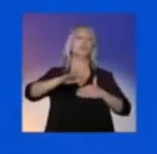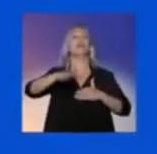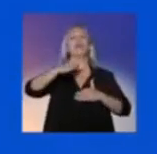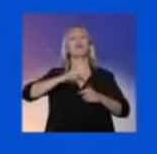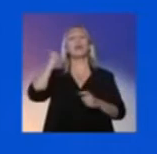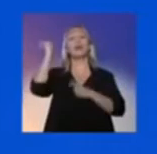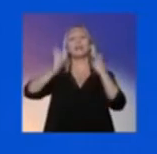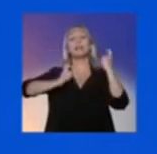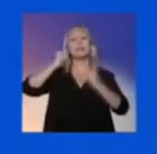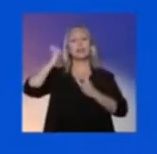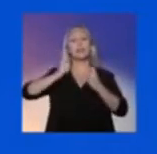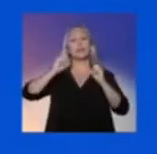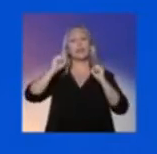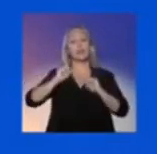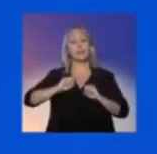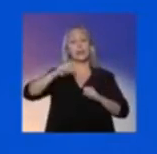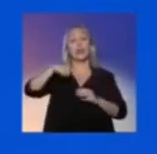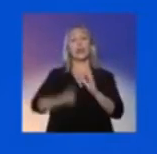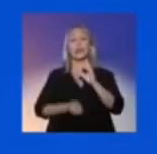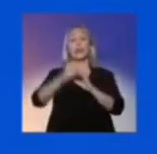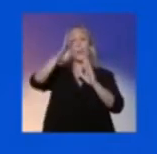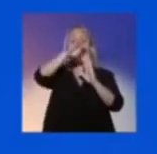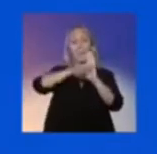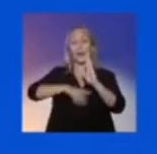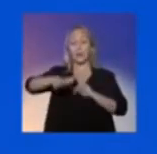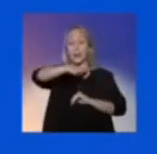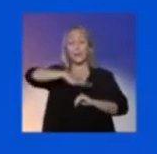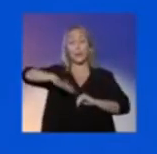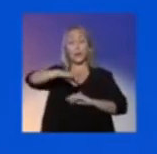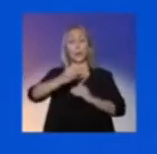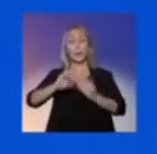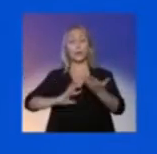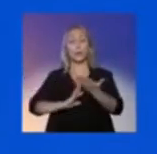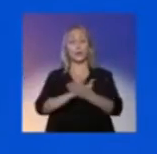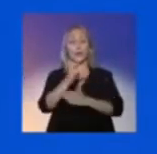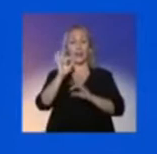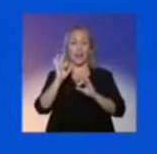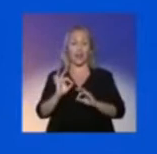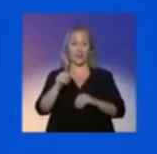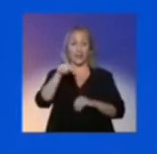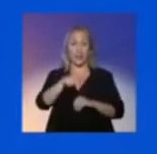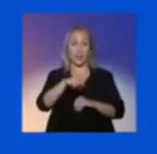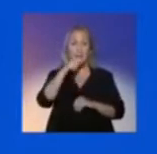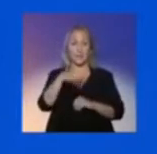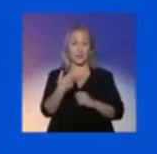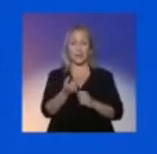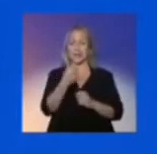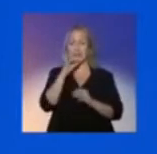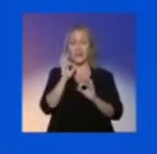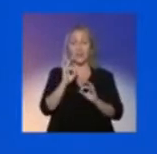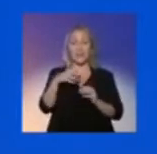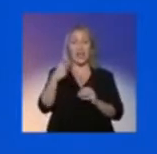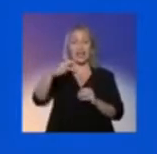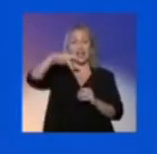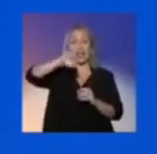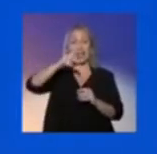σκεφτούμε ποιο είναι το καινούριο πλαίσιο ανάπτυξης για μια περιοχή η οποία, ας μην κοροϊδευόμαστε, είναι εξαιρετικά εξαρτημένη από το